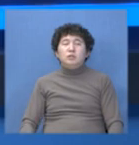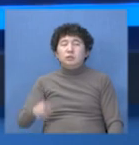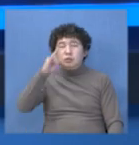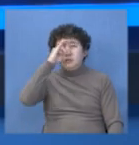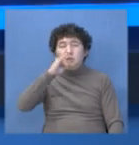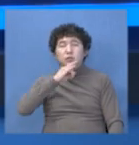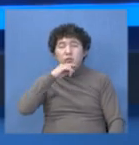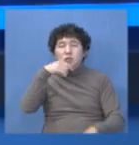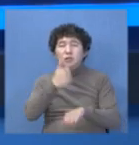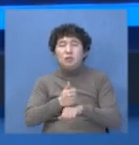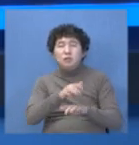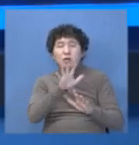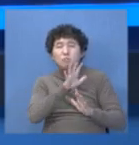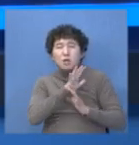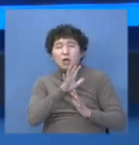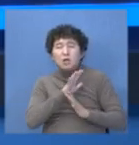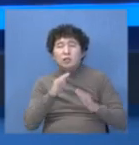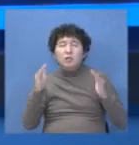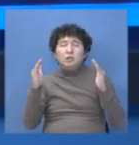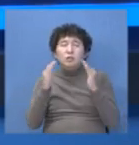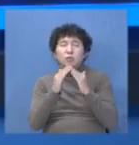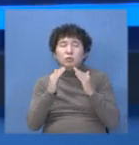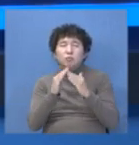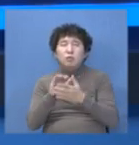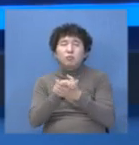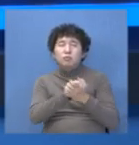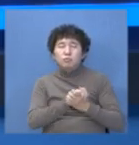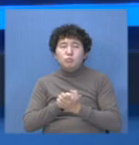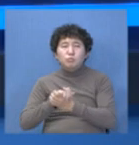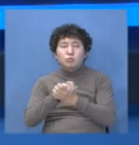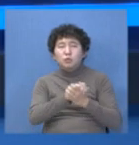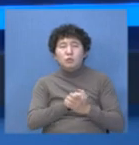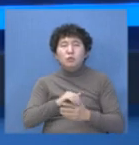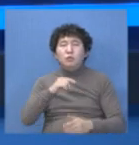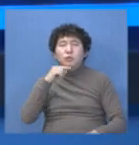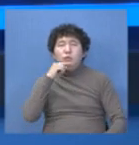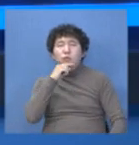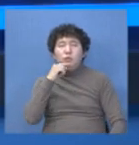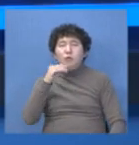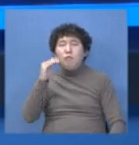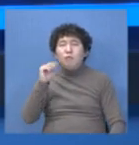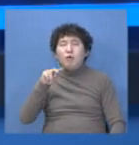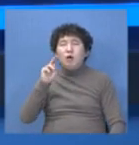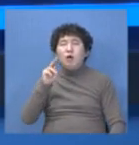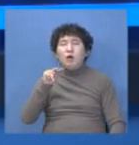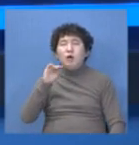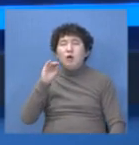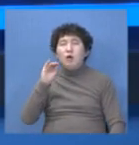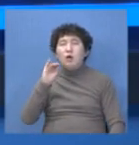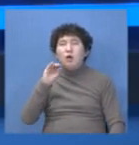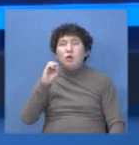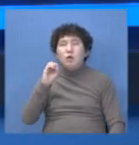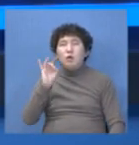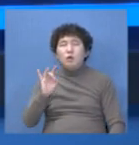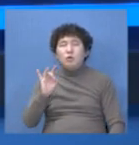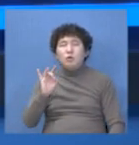Қазақстанның басты байлығы ұлттар достастығы. Осыған орай Беловодье орыс фольклорының 20-шы халықаралық фестивалі өтті. Қала тұрғындары